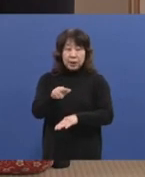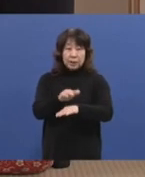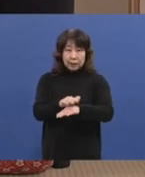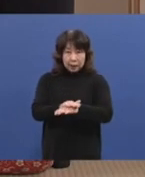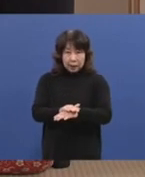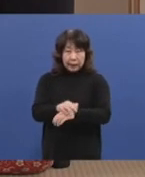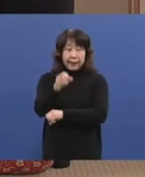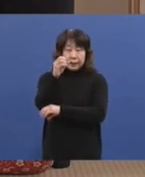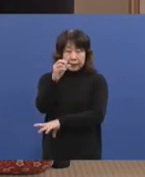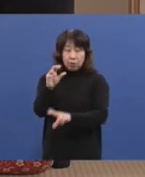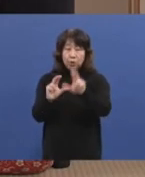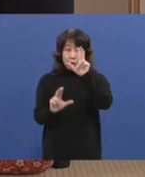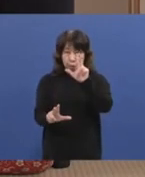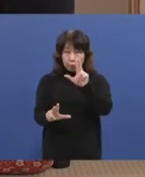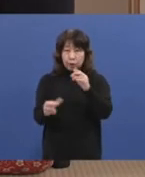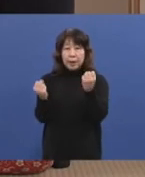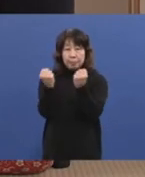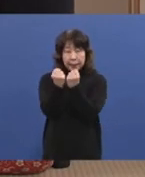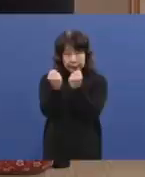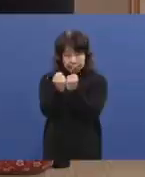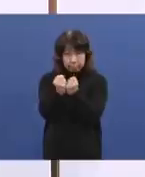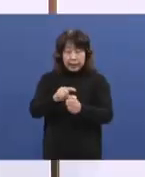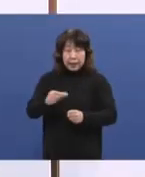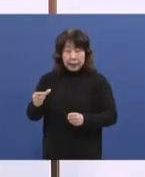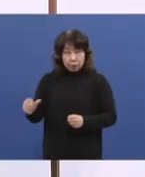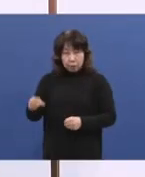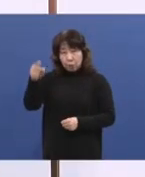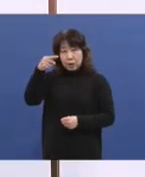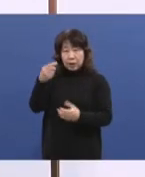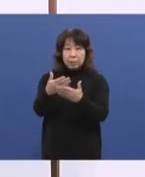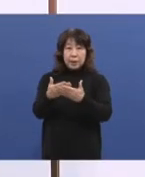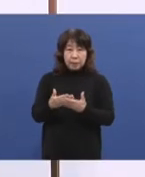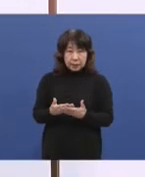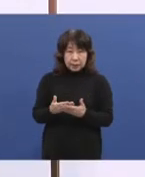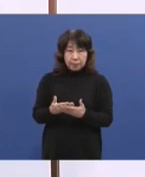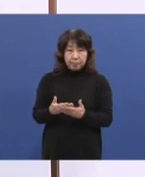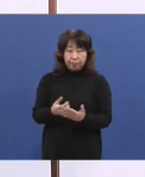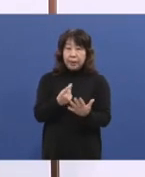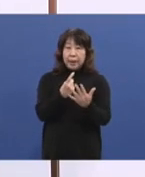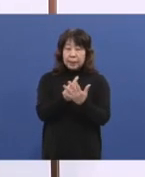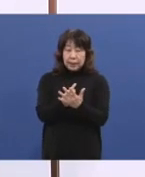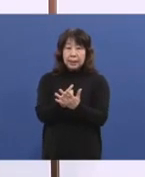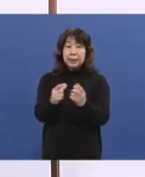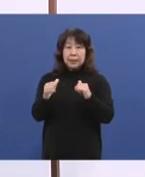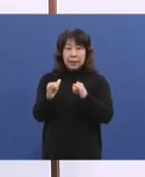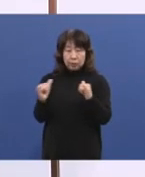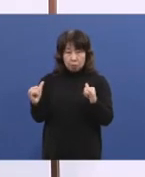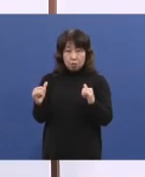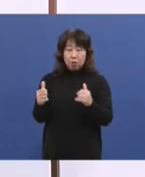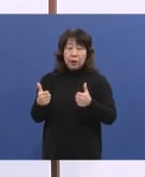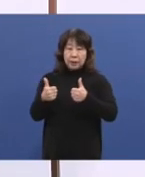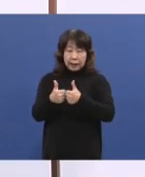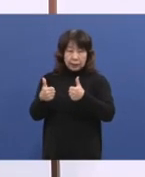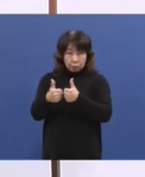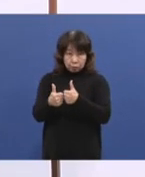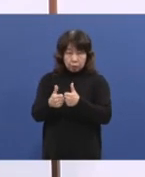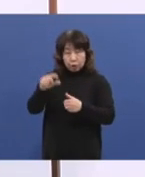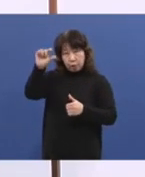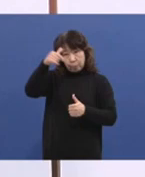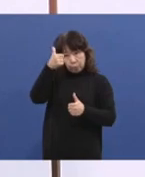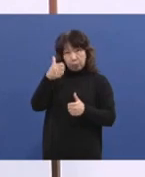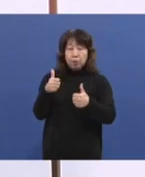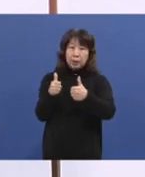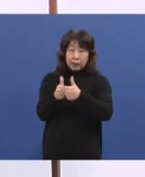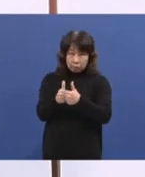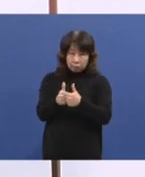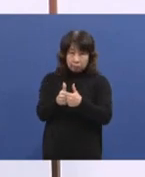本から教えていただけます。参加者同士の対局やプロ棋士との対局を通じて将棋の楽しさ